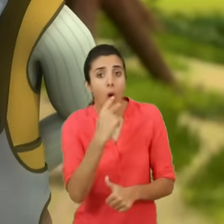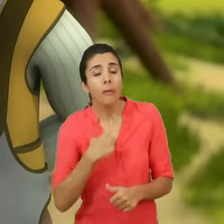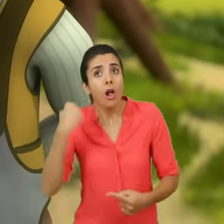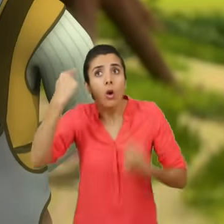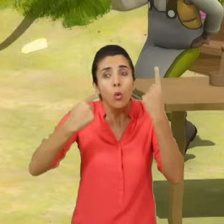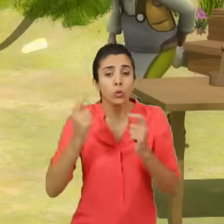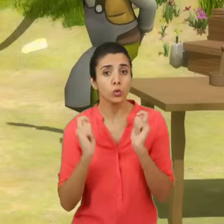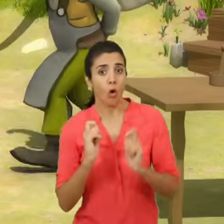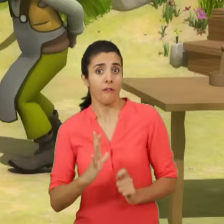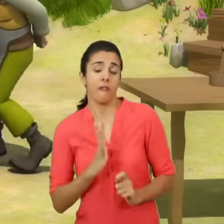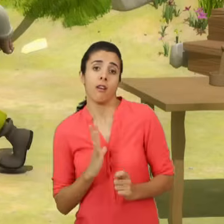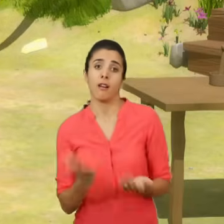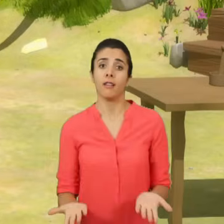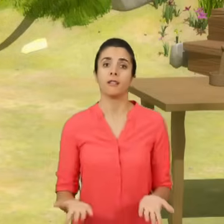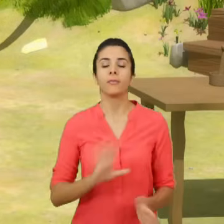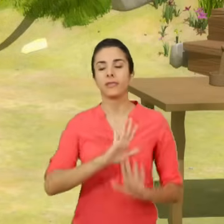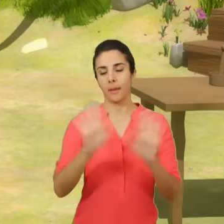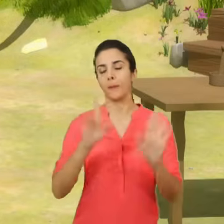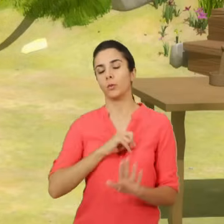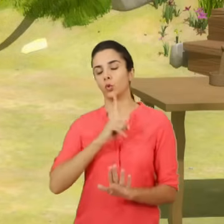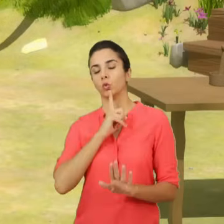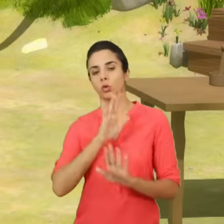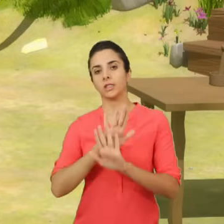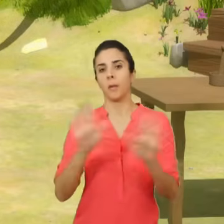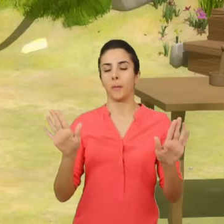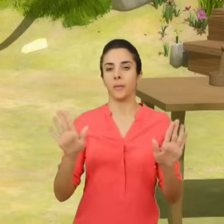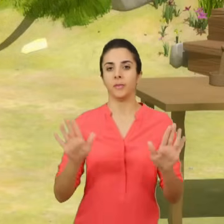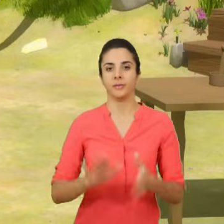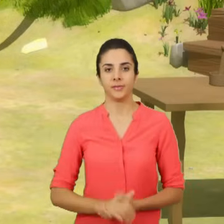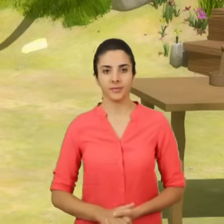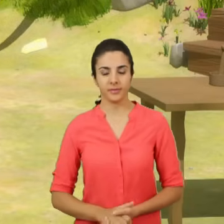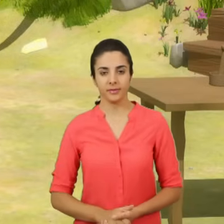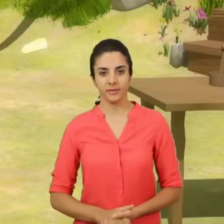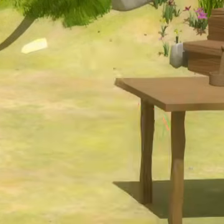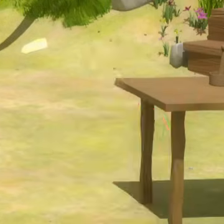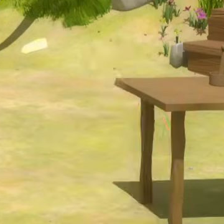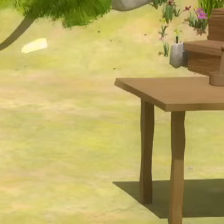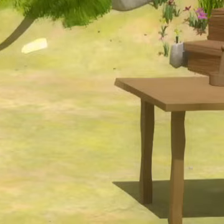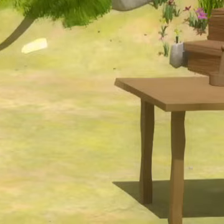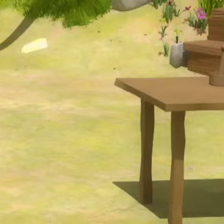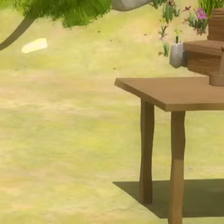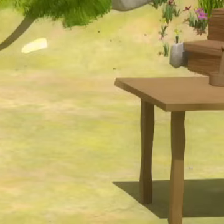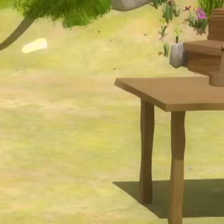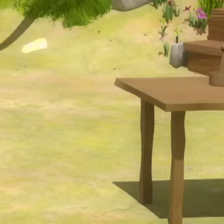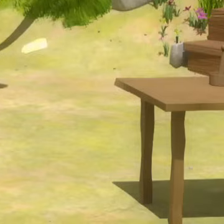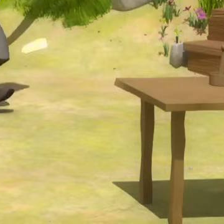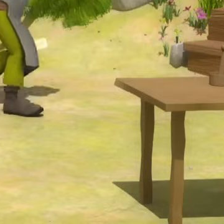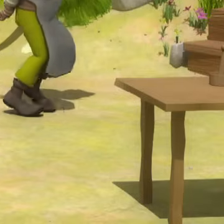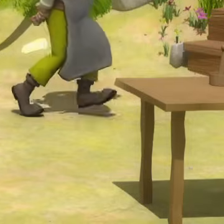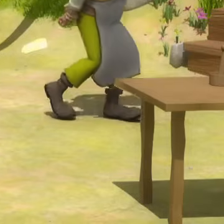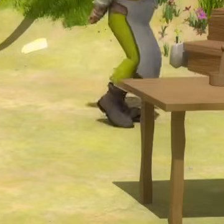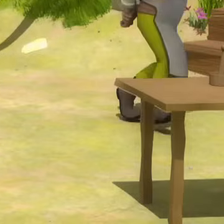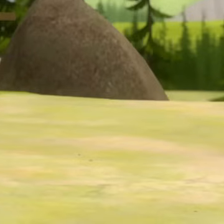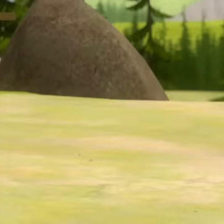ki. Sustum. Keloğlan'ın annesi bankta oturmuş, Bilgecan dede ellerini arkada birleştirmiş, bir ileri bir geri